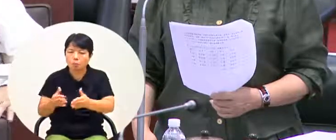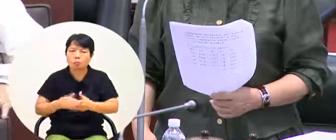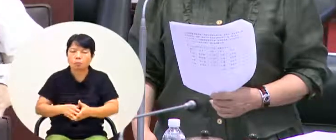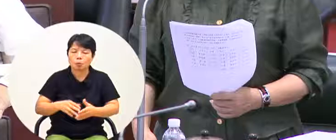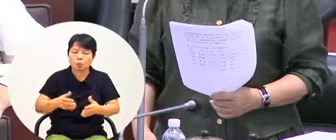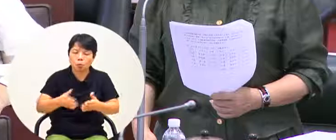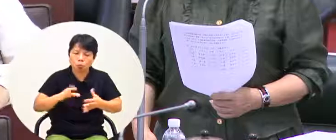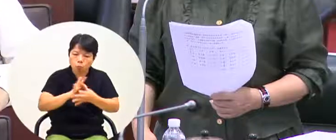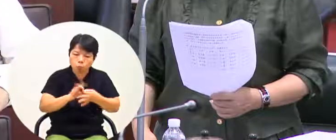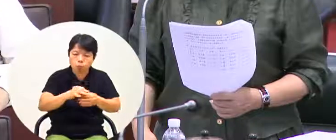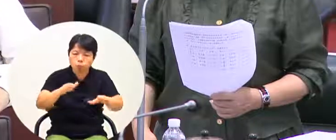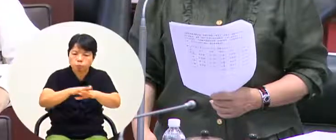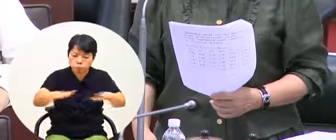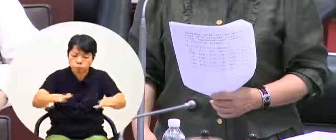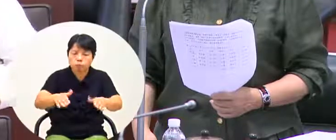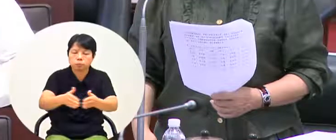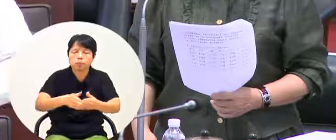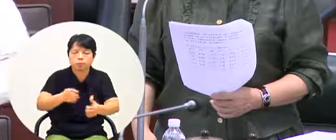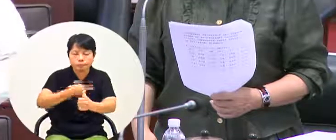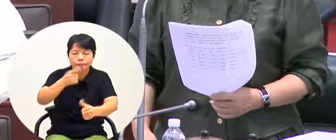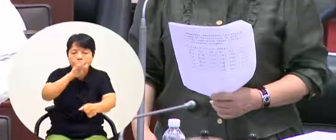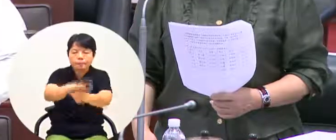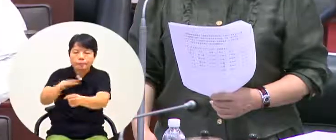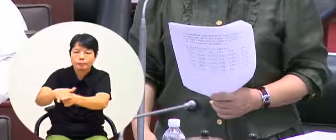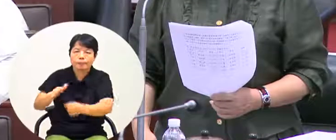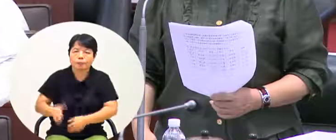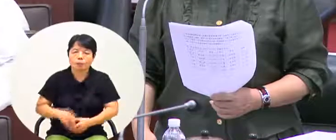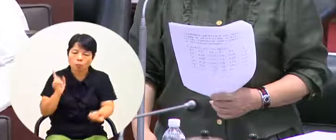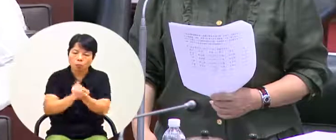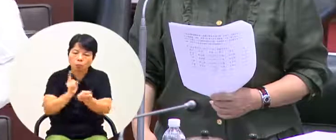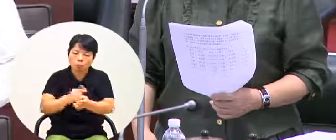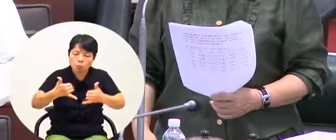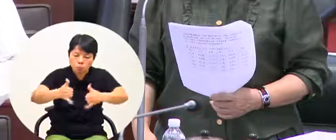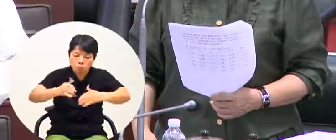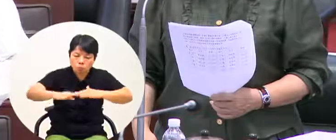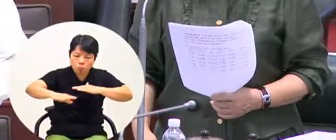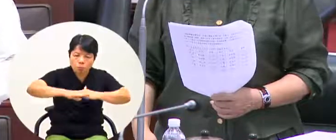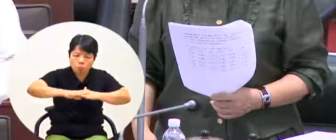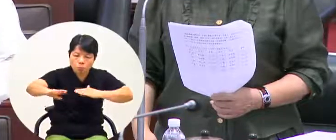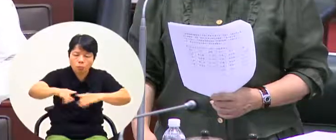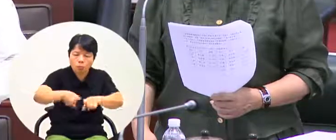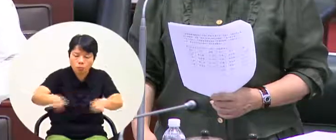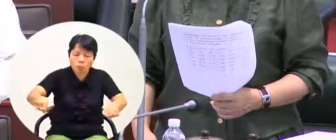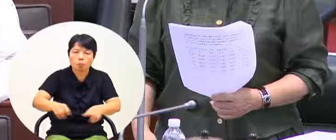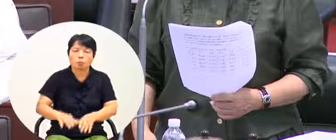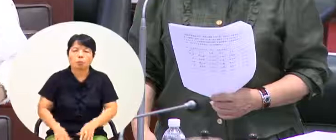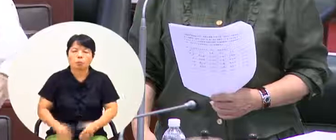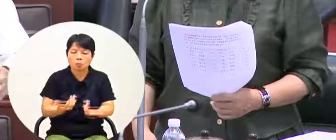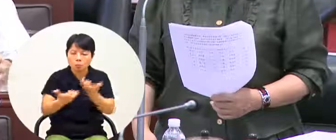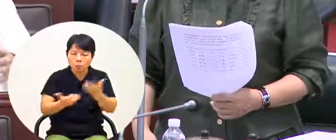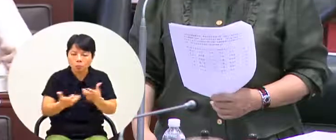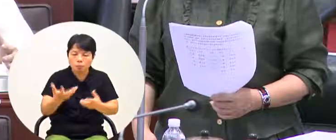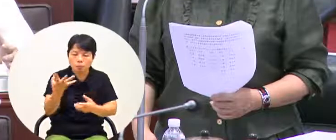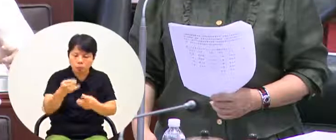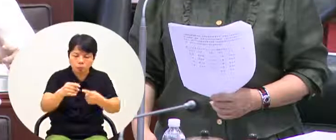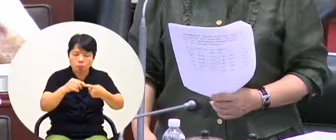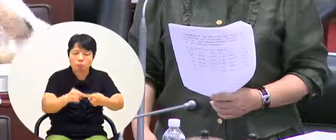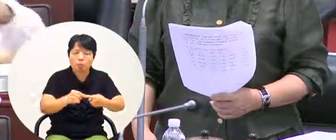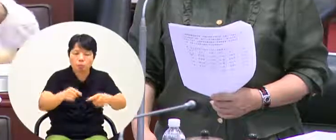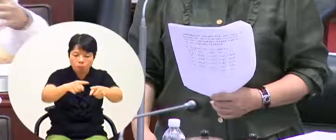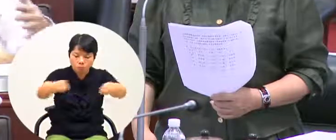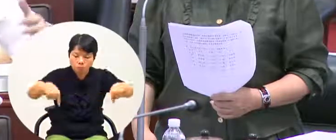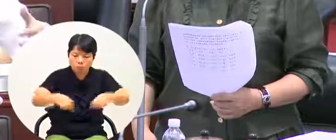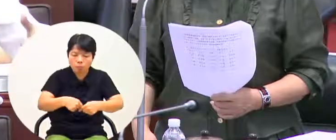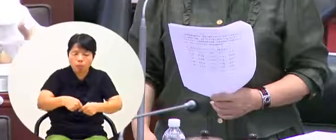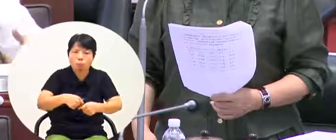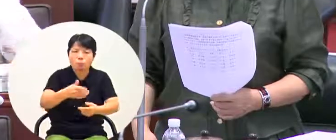个我们对于路平的部分我们有分了几个，一个就是方正切割的部分，也就是一个车道来